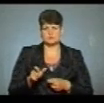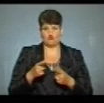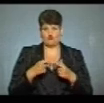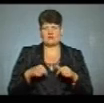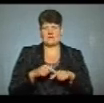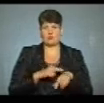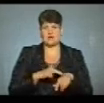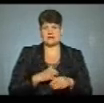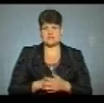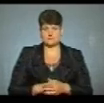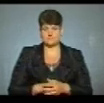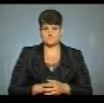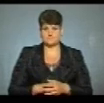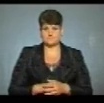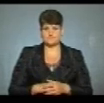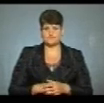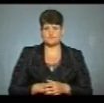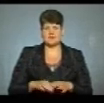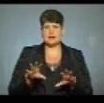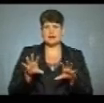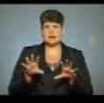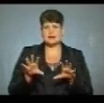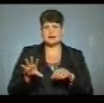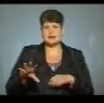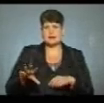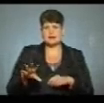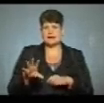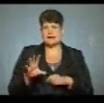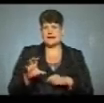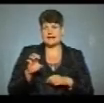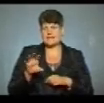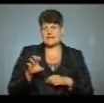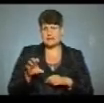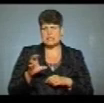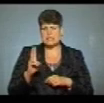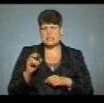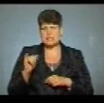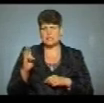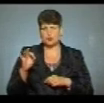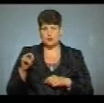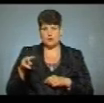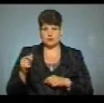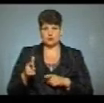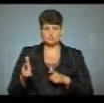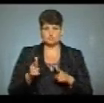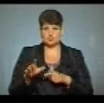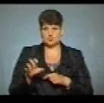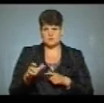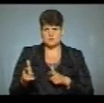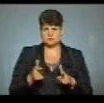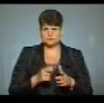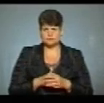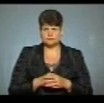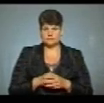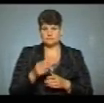відділ поліції. Кінолог Василь Ладюк готує до патрулювання службового собаку. Затримання,